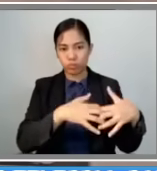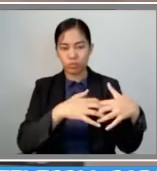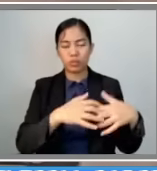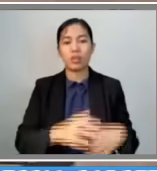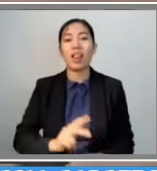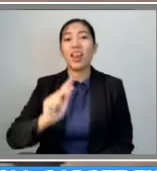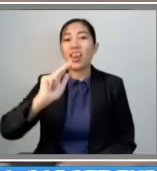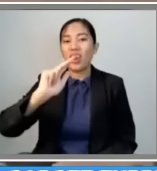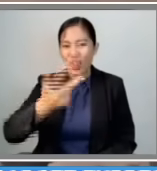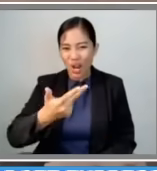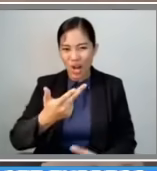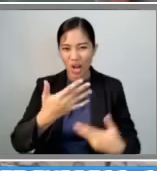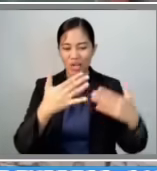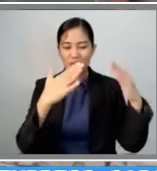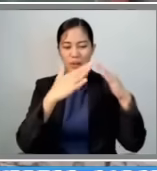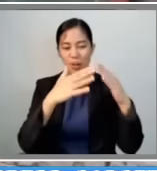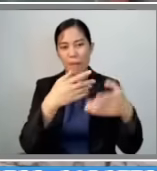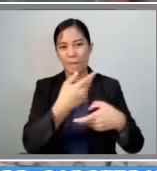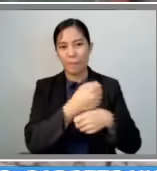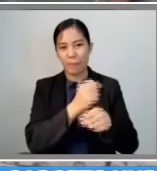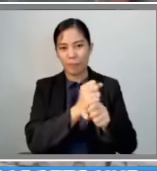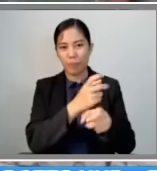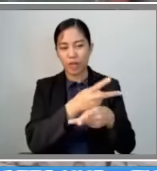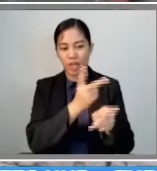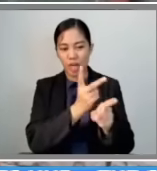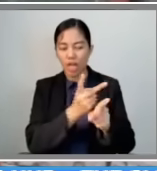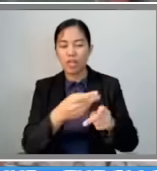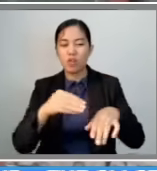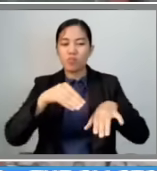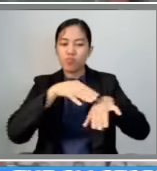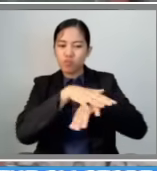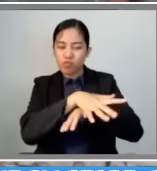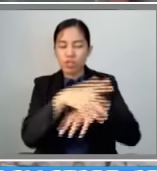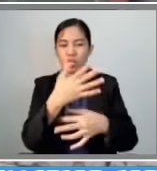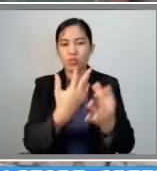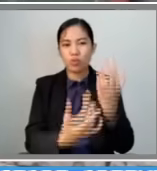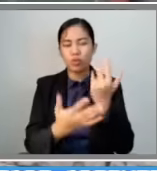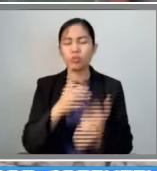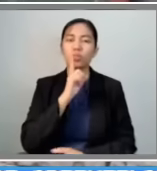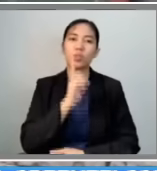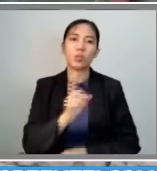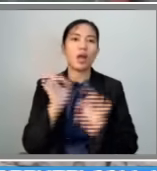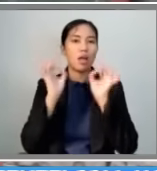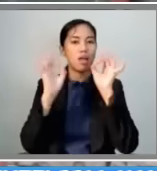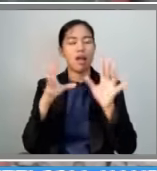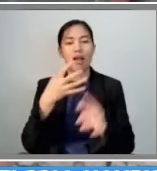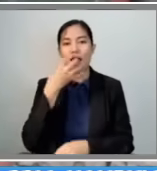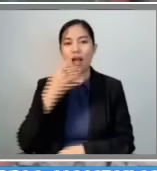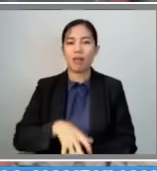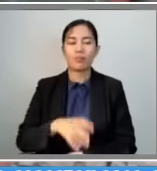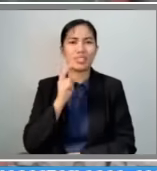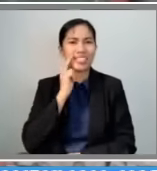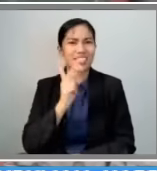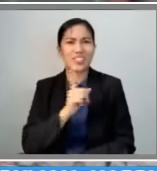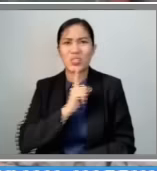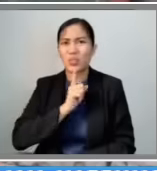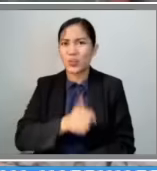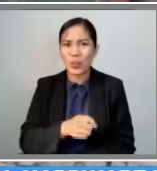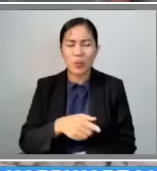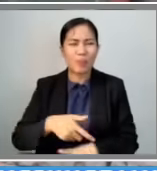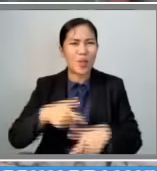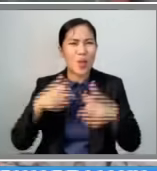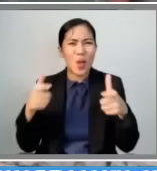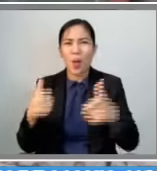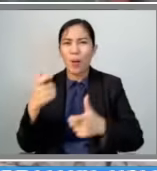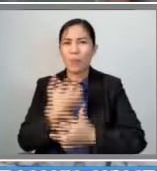ilang bahagi ng struktura. Napakainit po talaga kasi sa loob talaga, sir. If you will see na ganun kalaki yung apoy, talaga po kaya